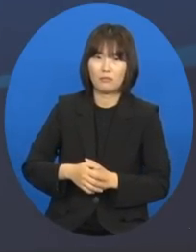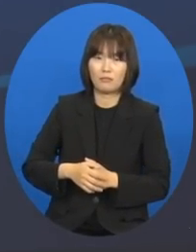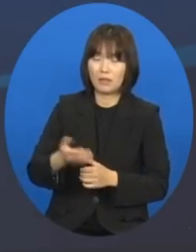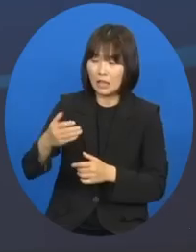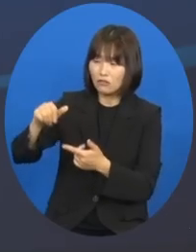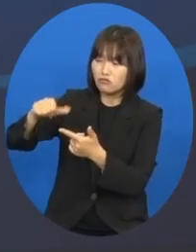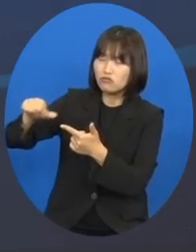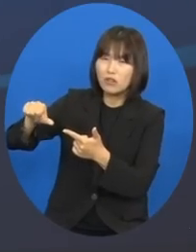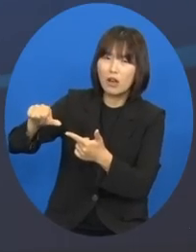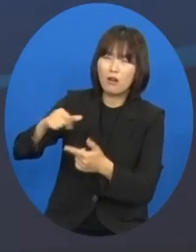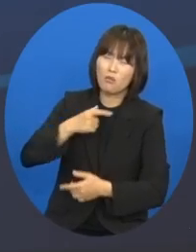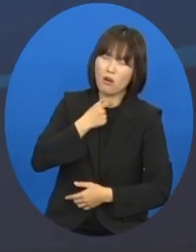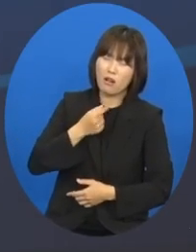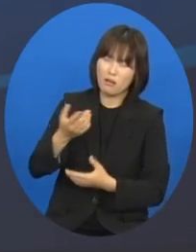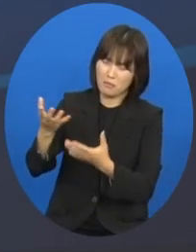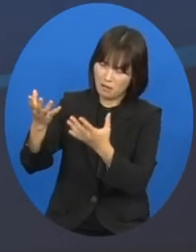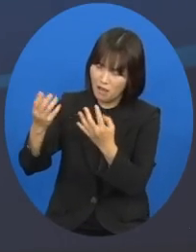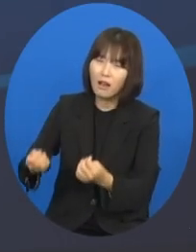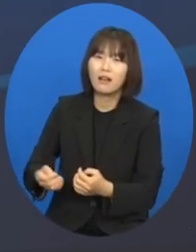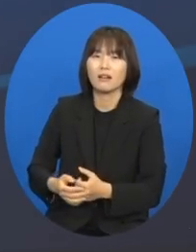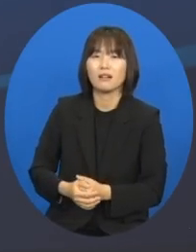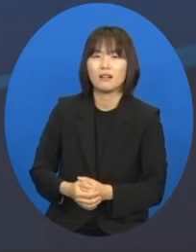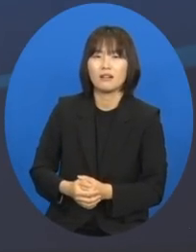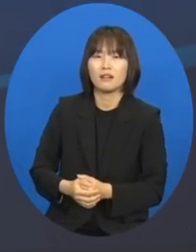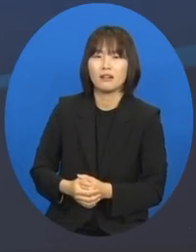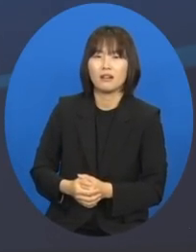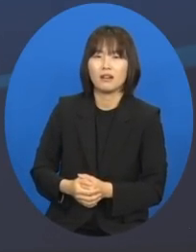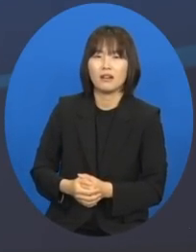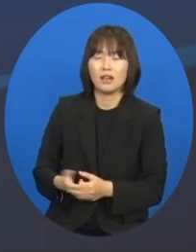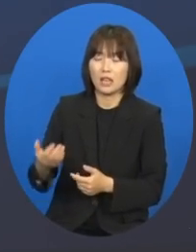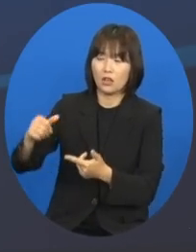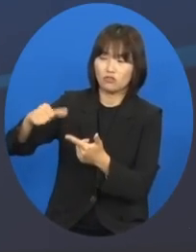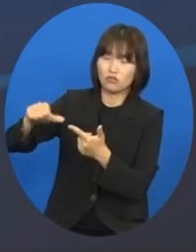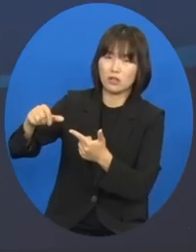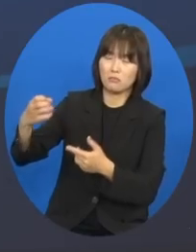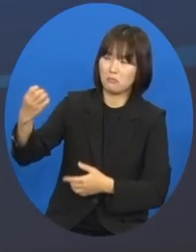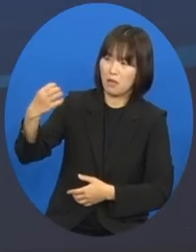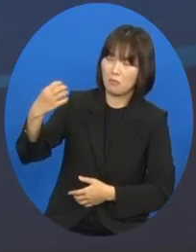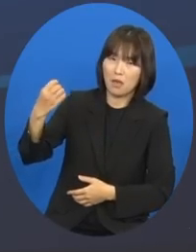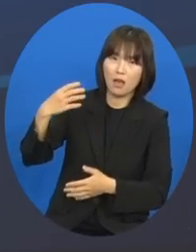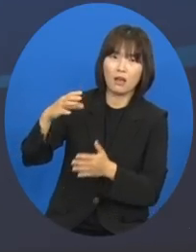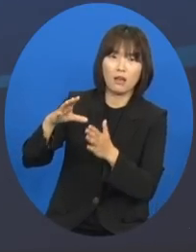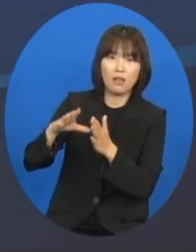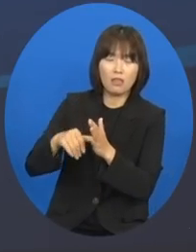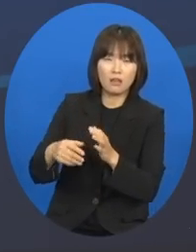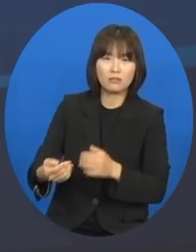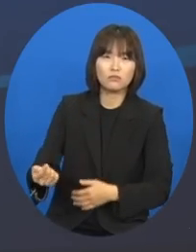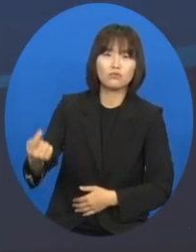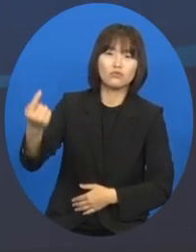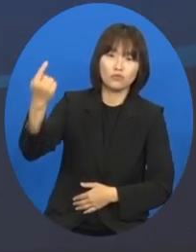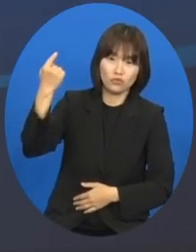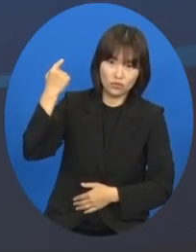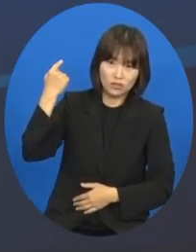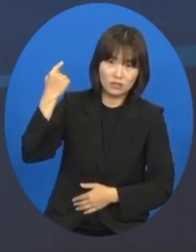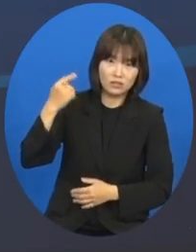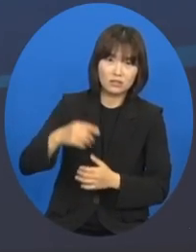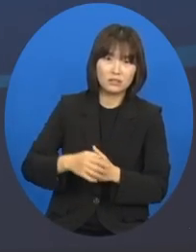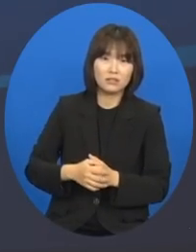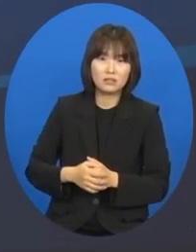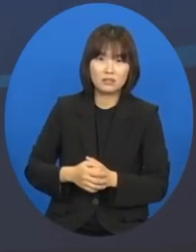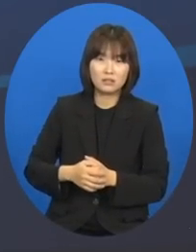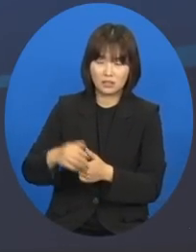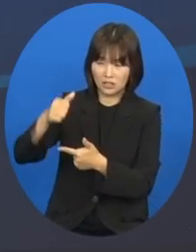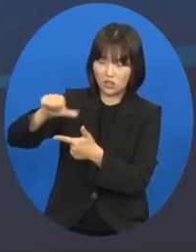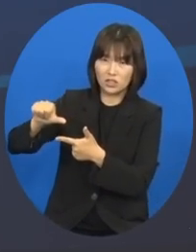둘째는 뭐 원하는게 엄청 많아요 근데 둘째가 막 얘기하고 있는데 저 뒤에서 수학이 너머로